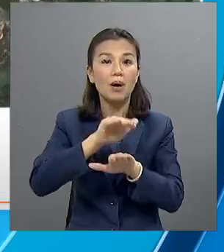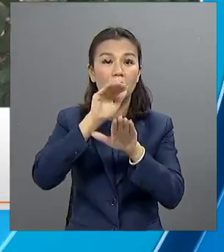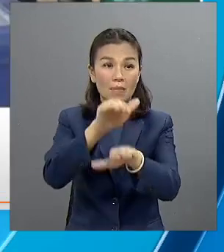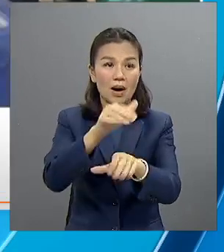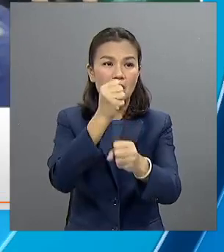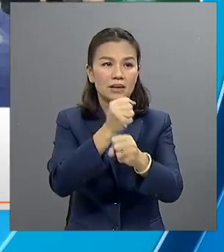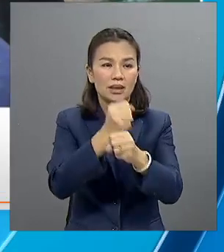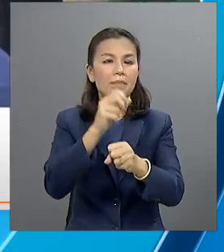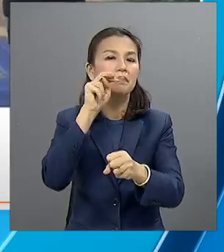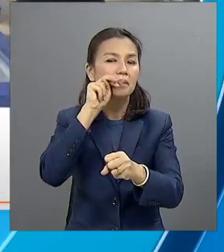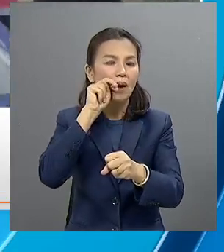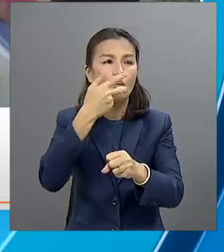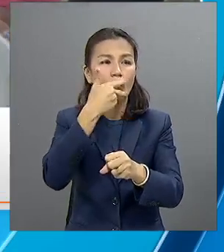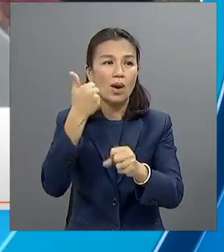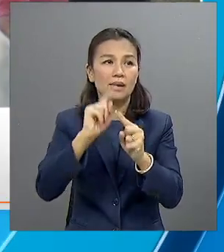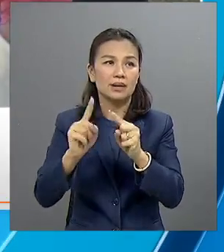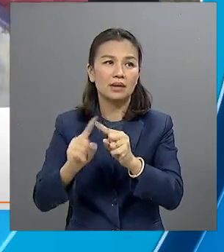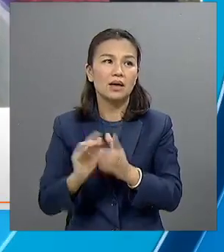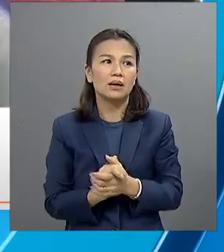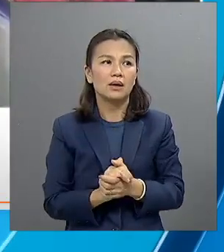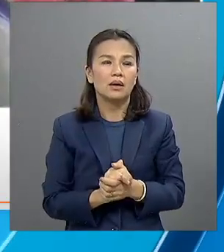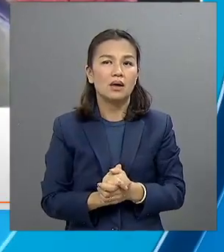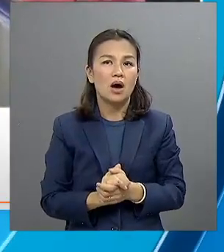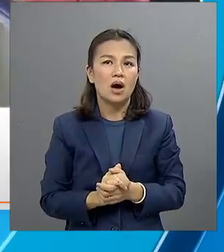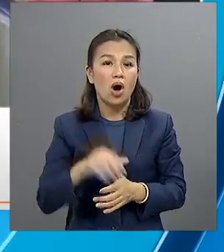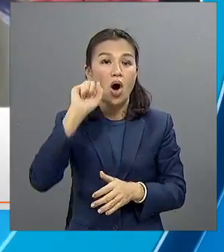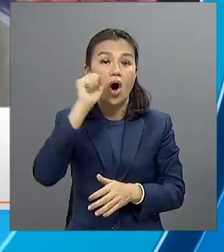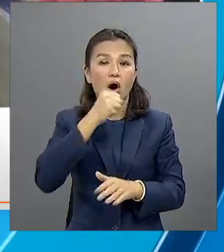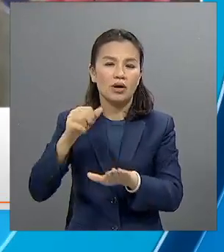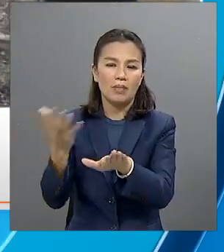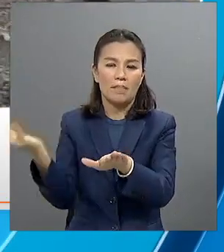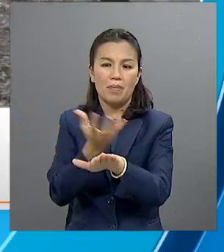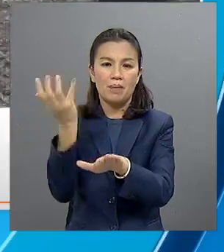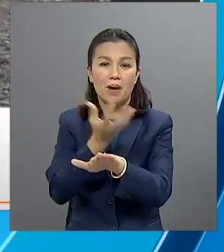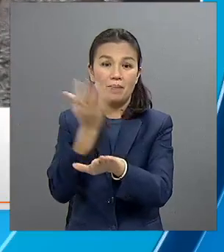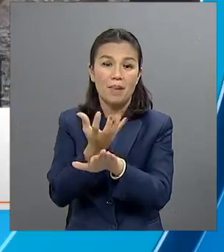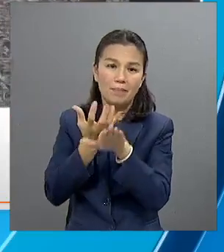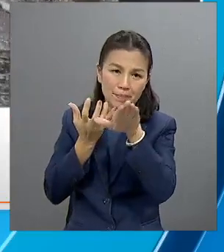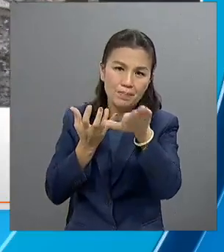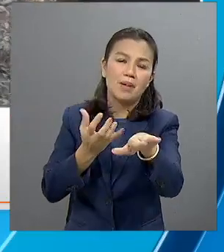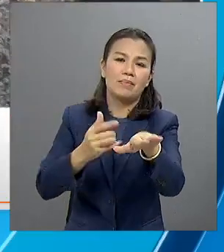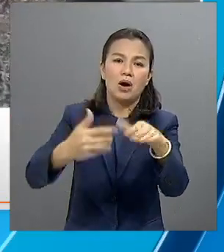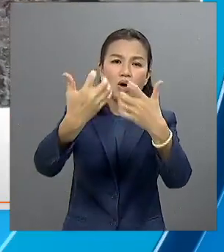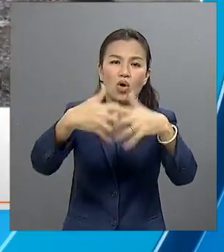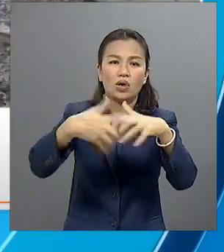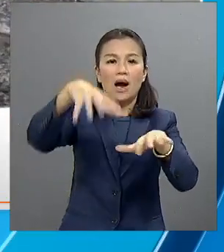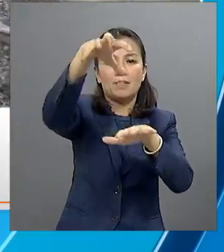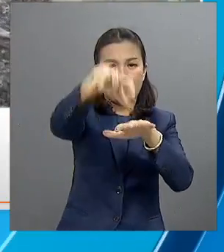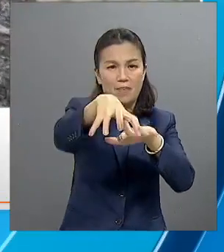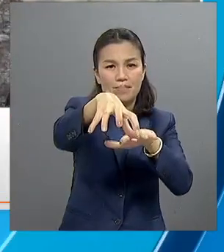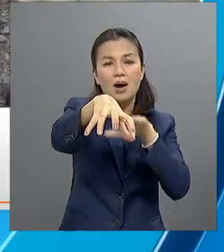ยนะครับก็คือรับอ้อยจากเกษตรกร ผู้ปลูกอ้อยเข้ามาใช่ไหมครับเพื่อที่มาดำเนิน